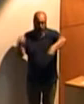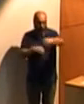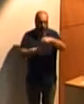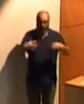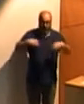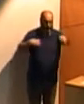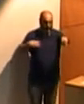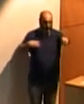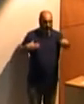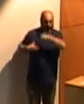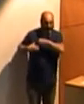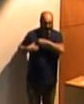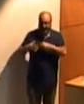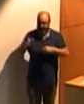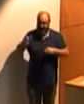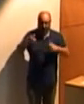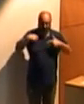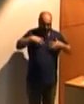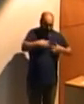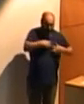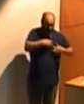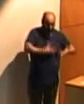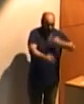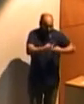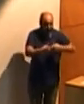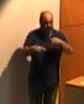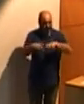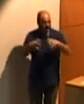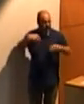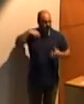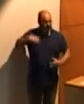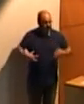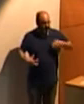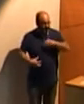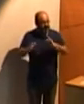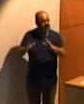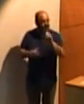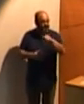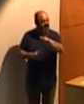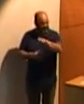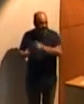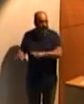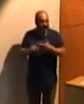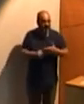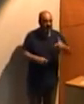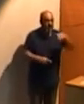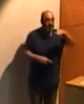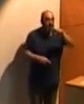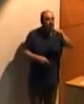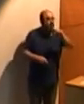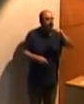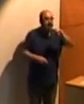greffer on est interchangeable en partie sur ce plan là le second mot soma qui est assez connue